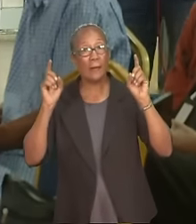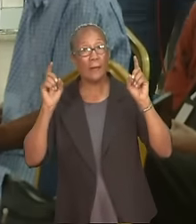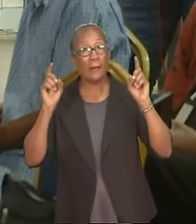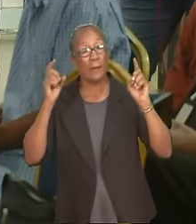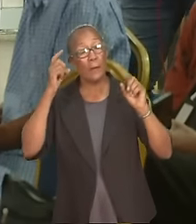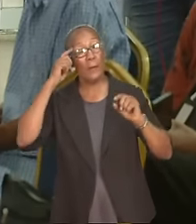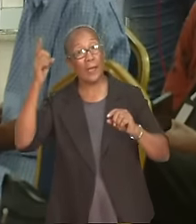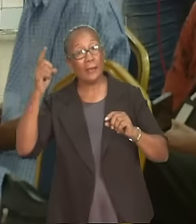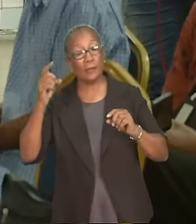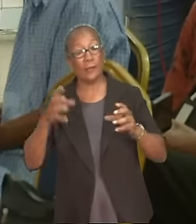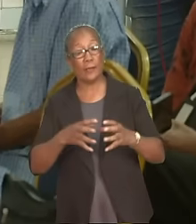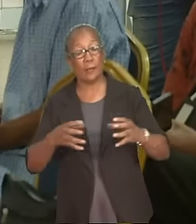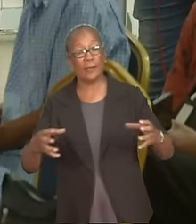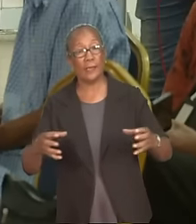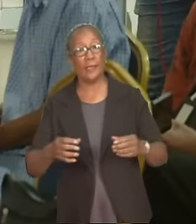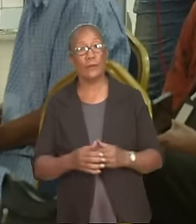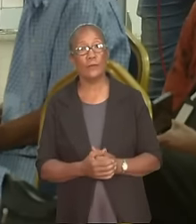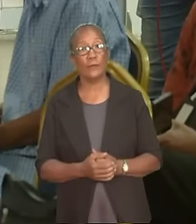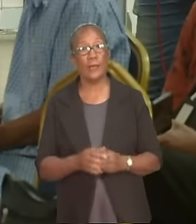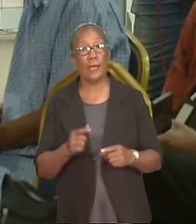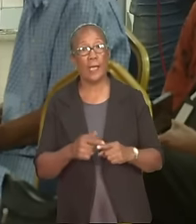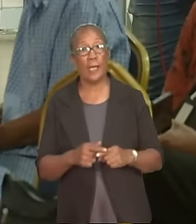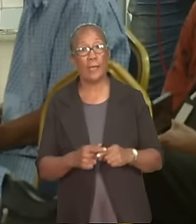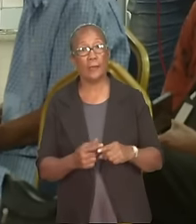bedrijven? En tot slot.